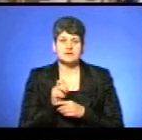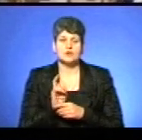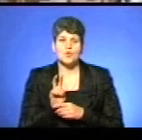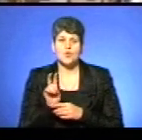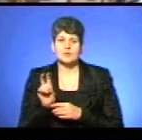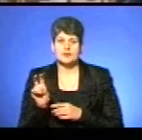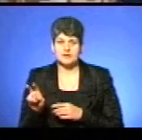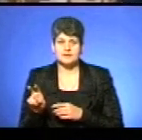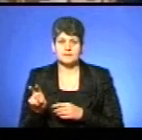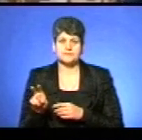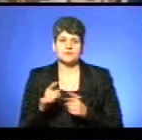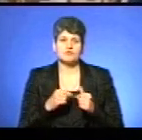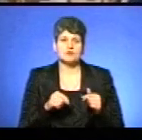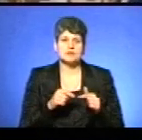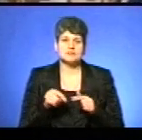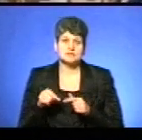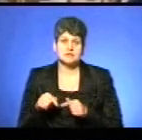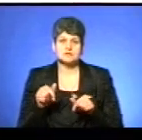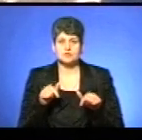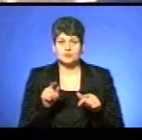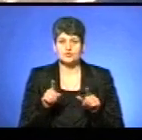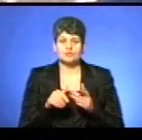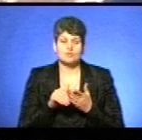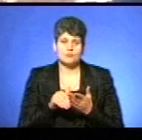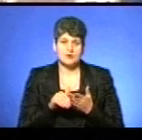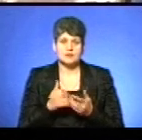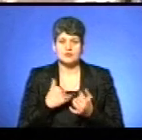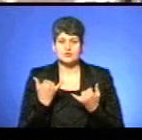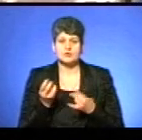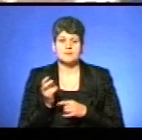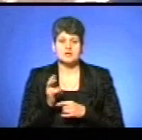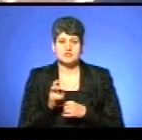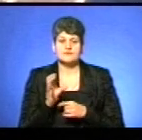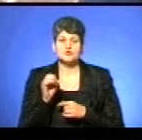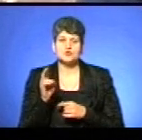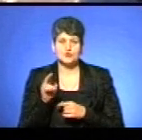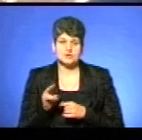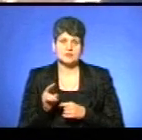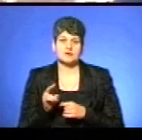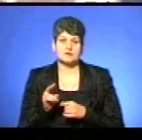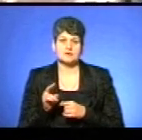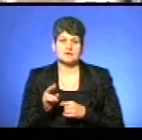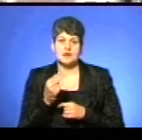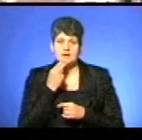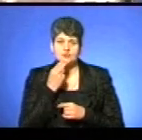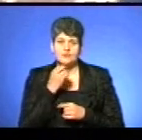ходили і по організаціях, і тут, що допомагала. Я прийшла сьогодні на